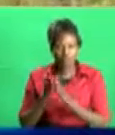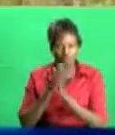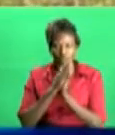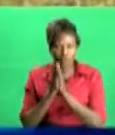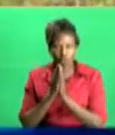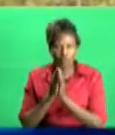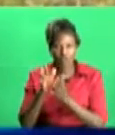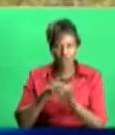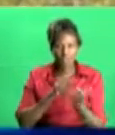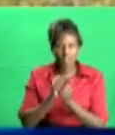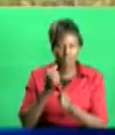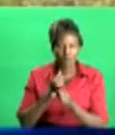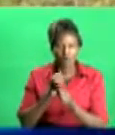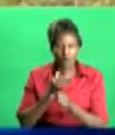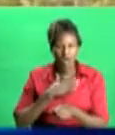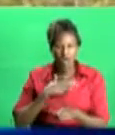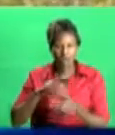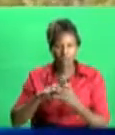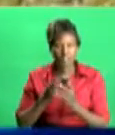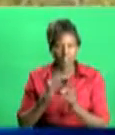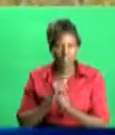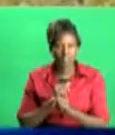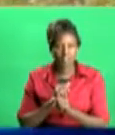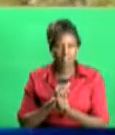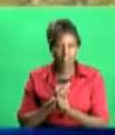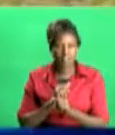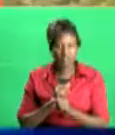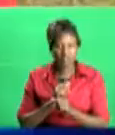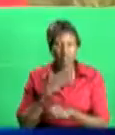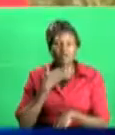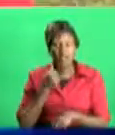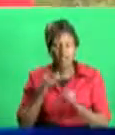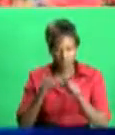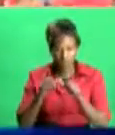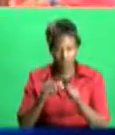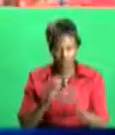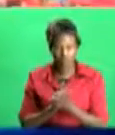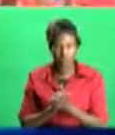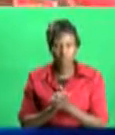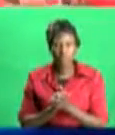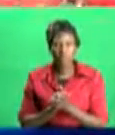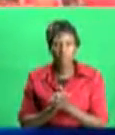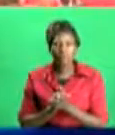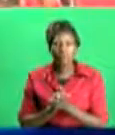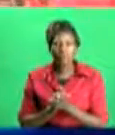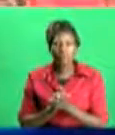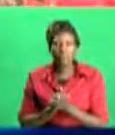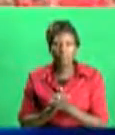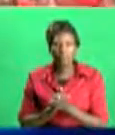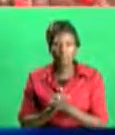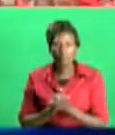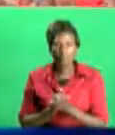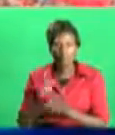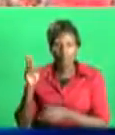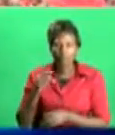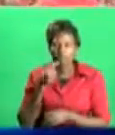atuharibie kazi ambaye tumeanza? Jameni, mwasema tuendelee? Aidha, aliukashifu upinzani